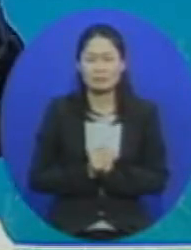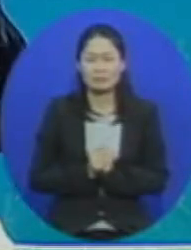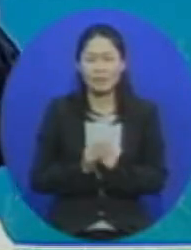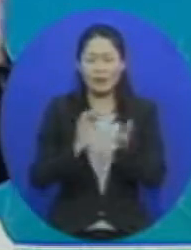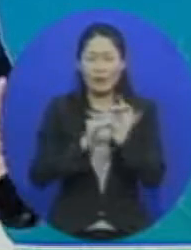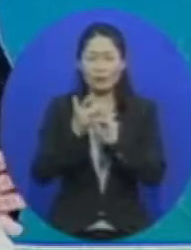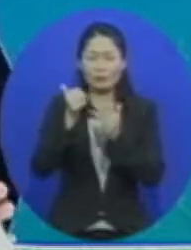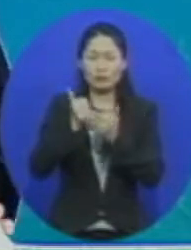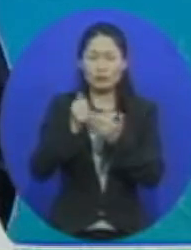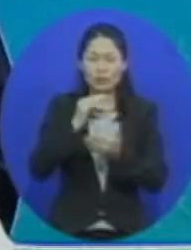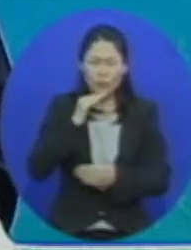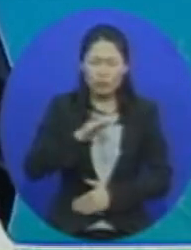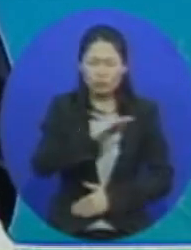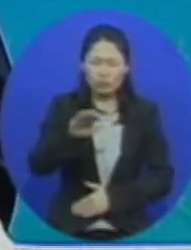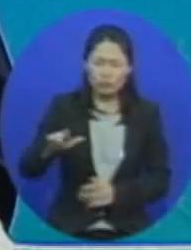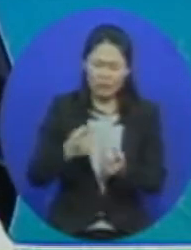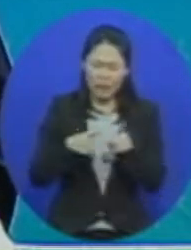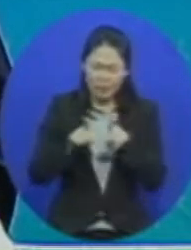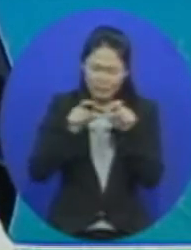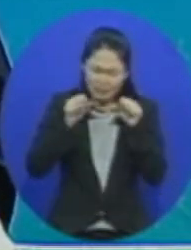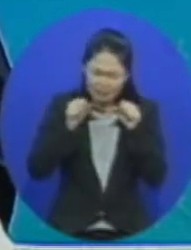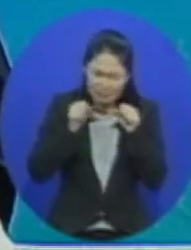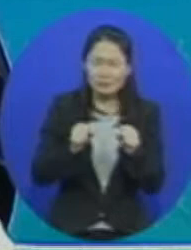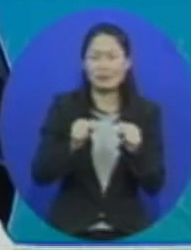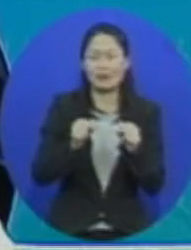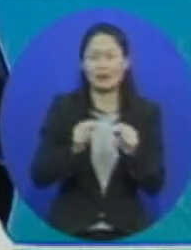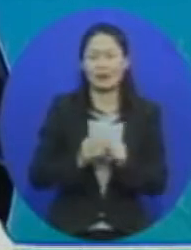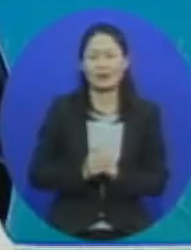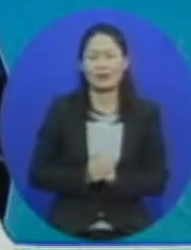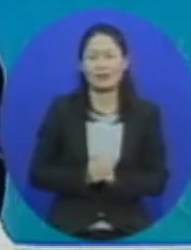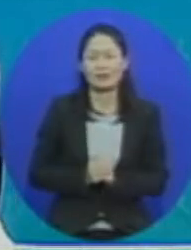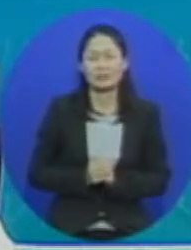예수님은 정말 우리와 같이 계시다는 거예요